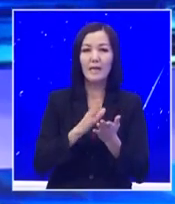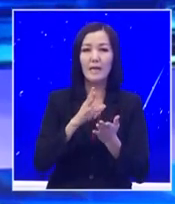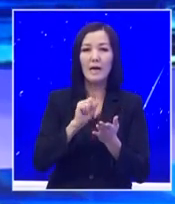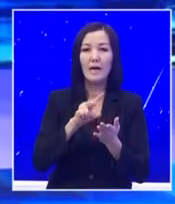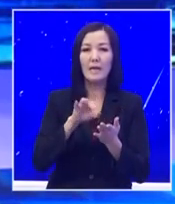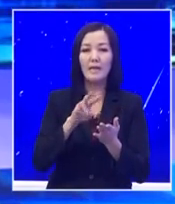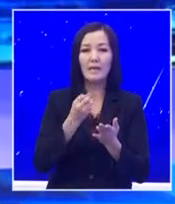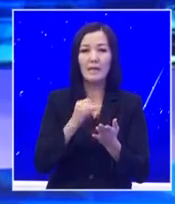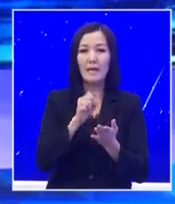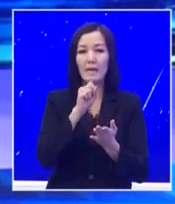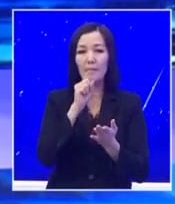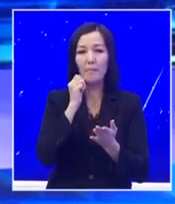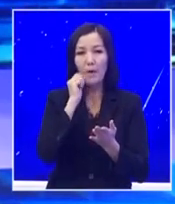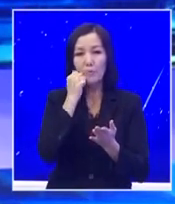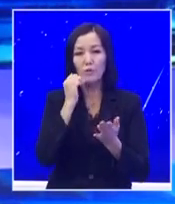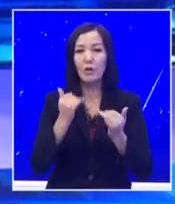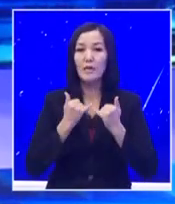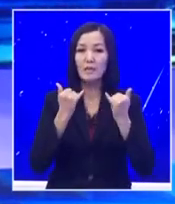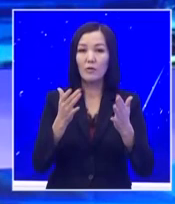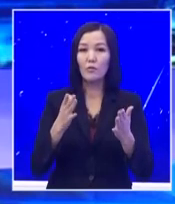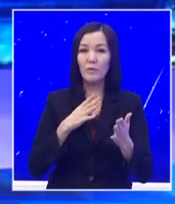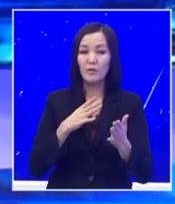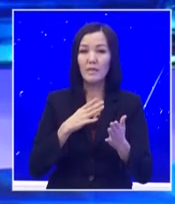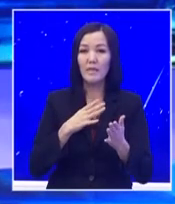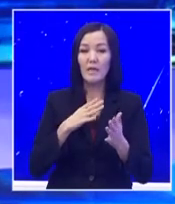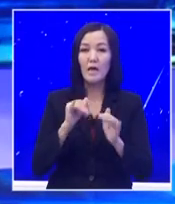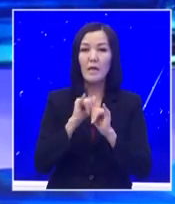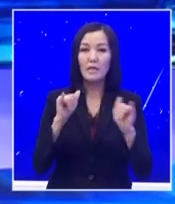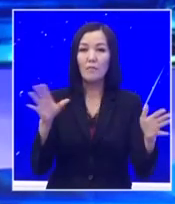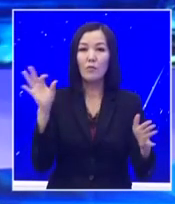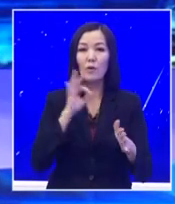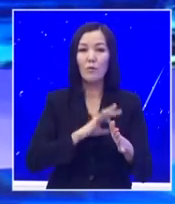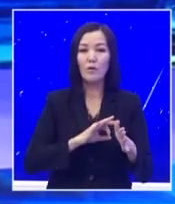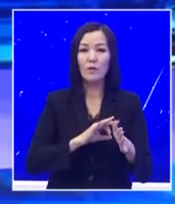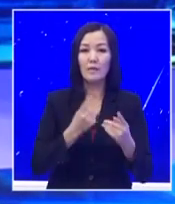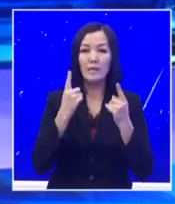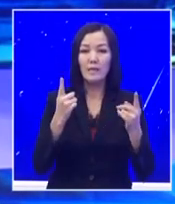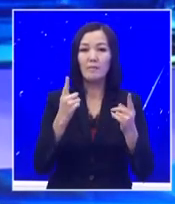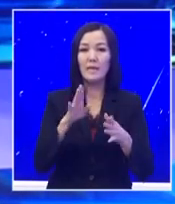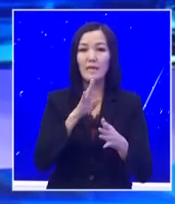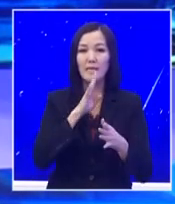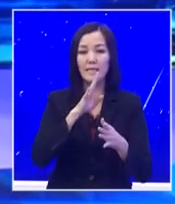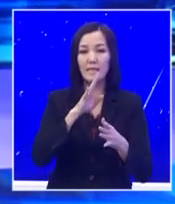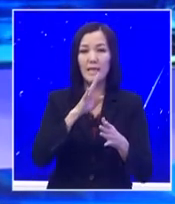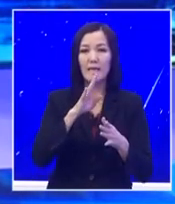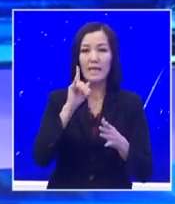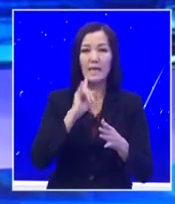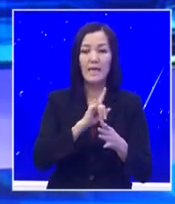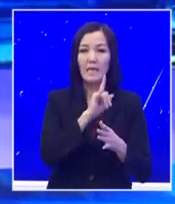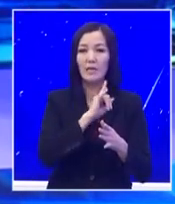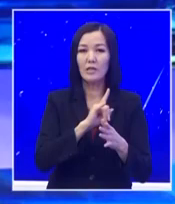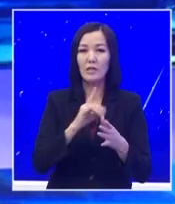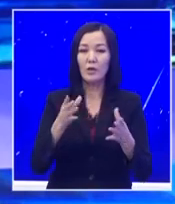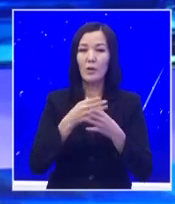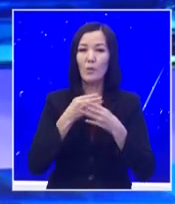Алтынай Есболатоваға сый құрмет жасады. Сондай-ақ ел дамуына үлес қосып, есел еңбегімен еленген қыз-келіншектерді